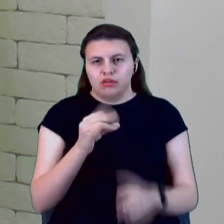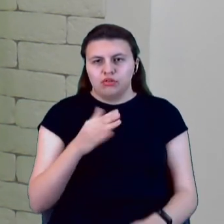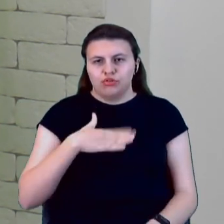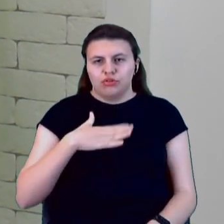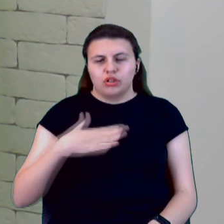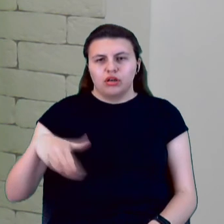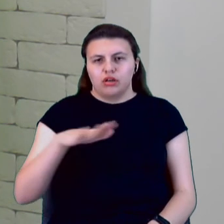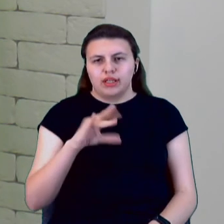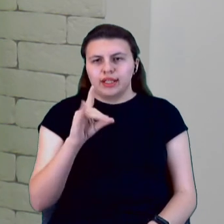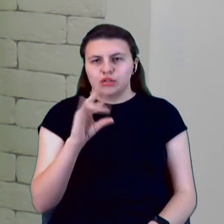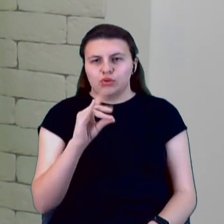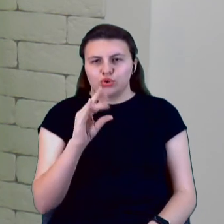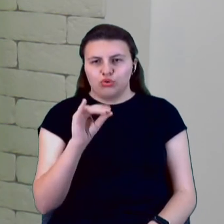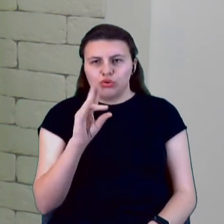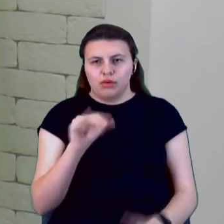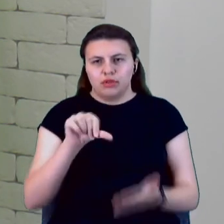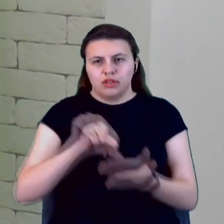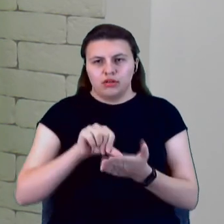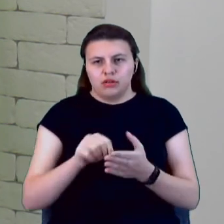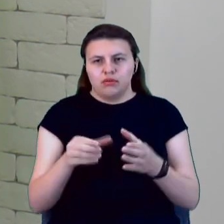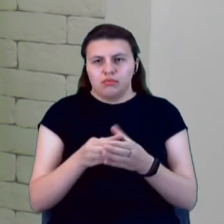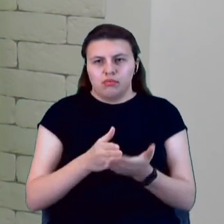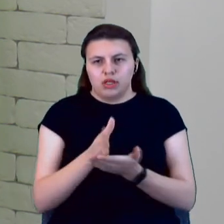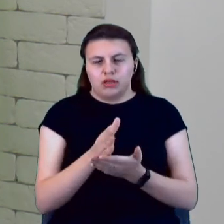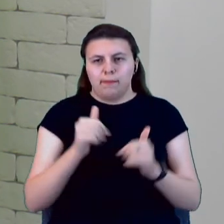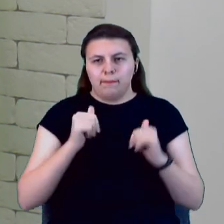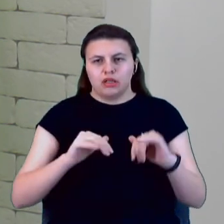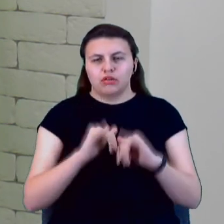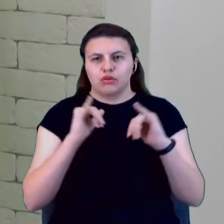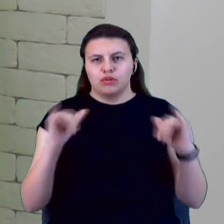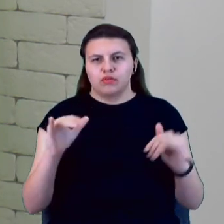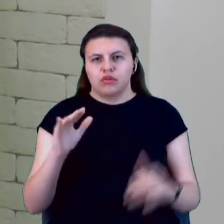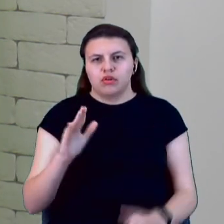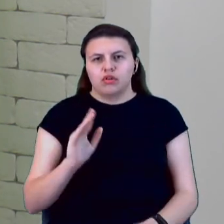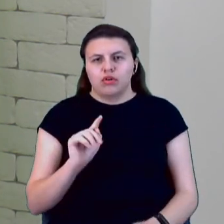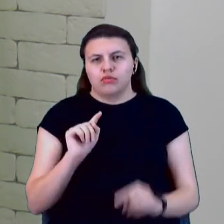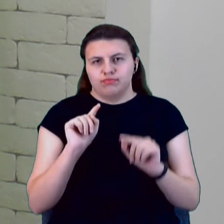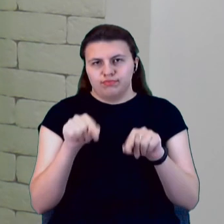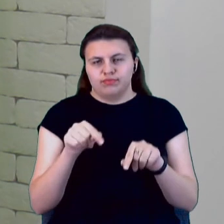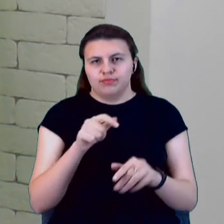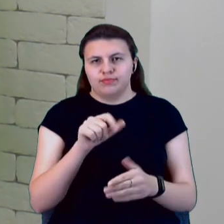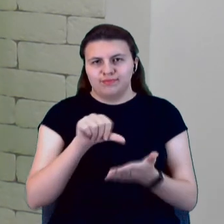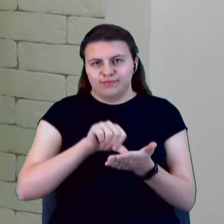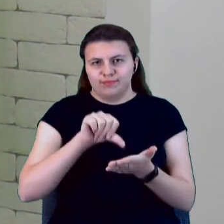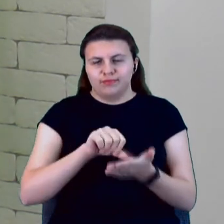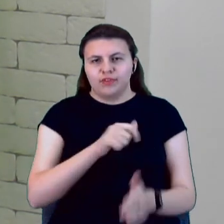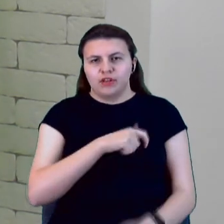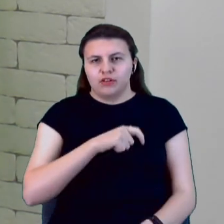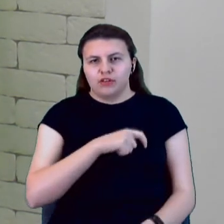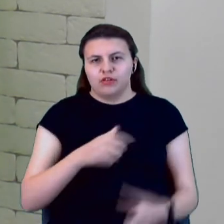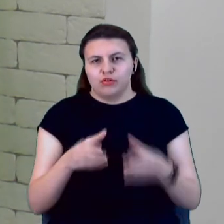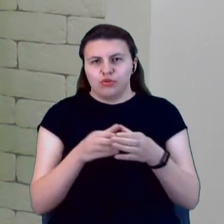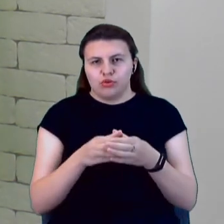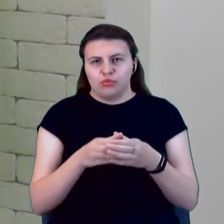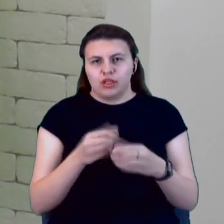представник політичної партії «Партія миру та розвитку». Вони балотуються до Краматорської міської ради в депутатський корпус. Однак на цьому